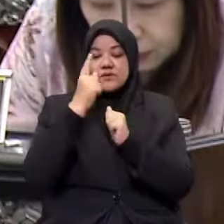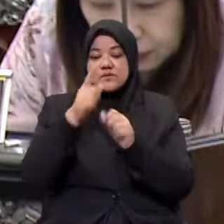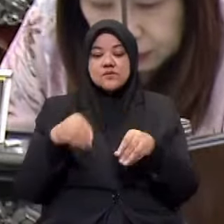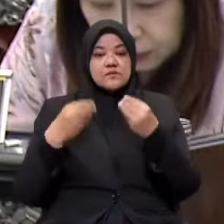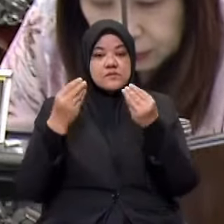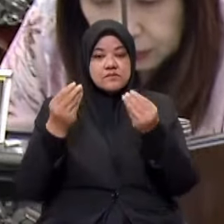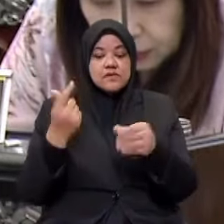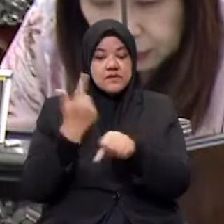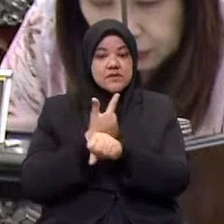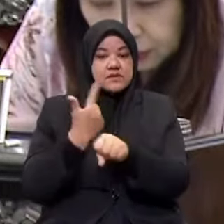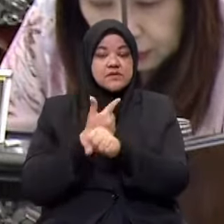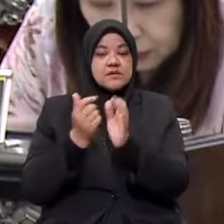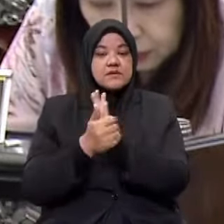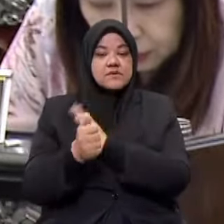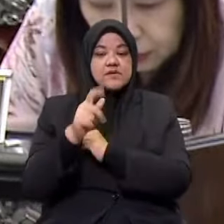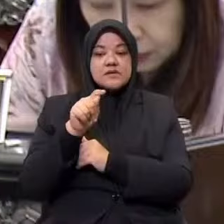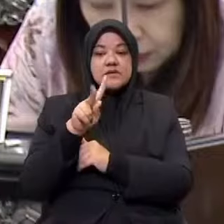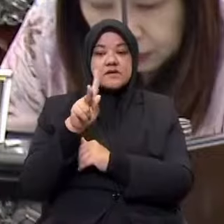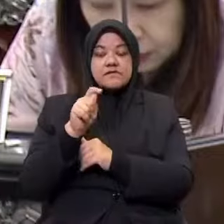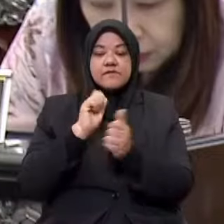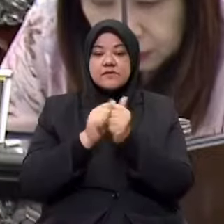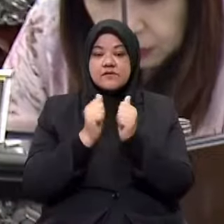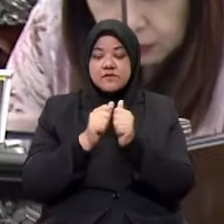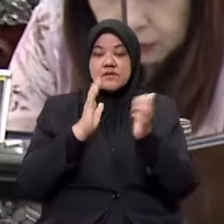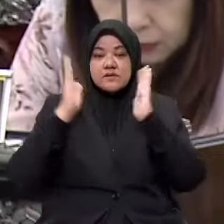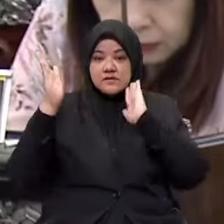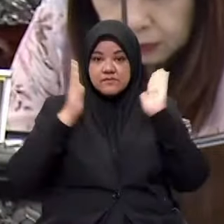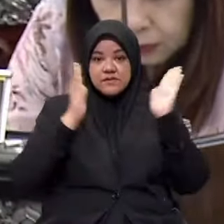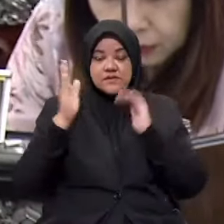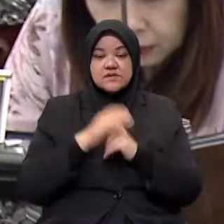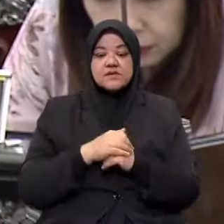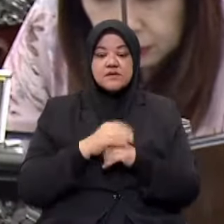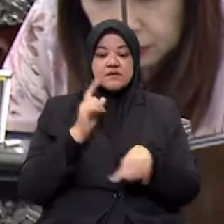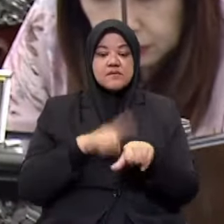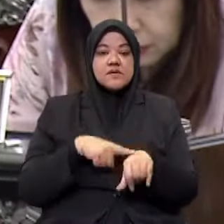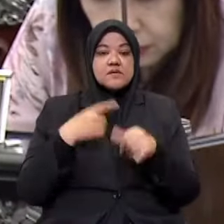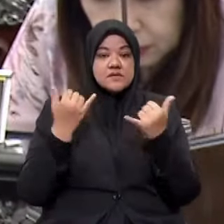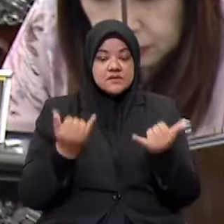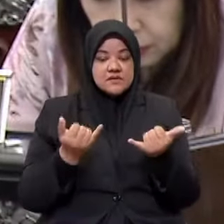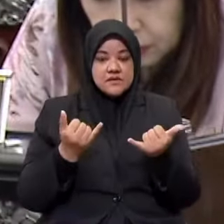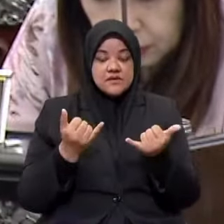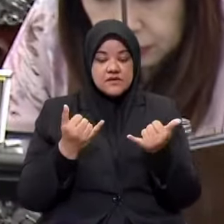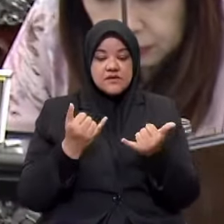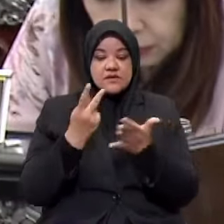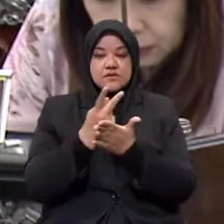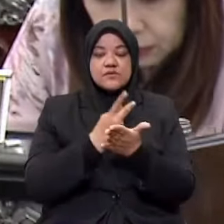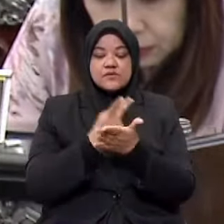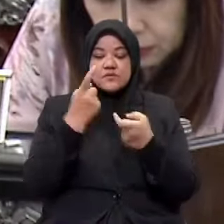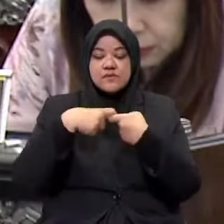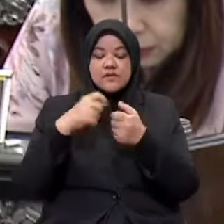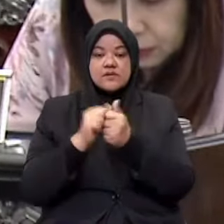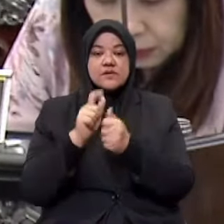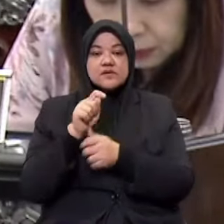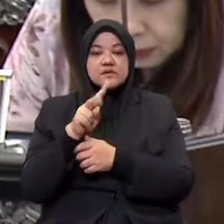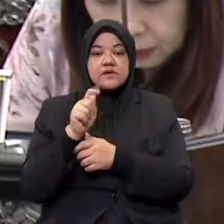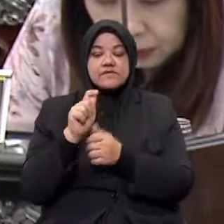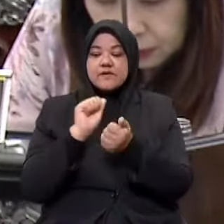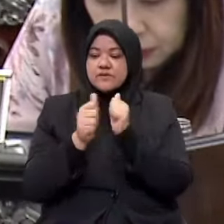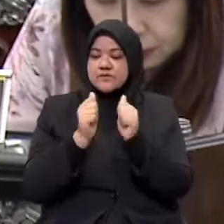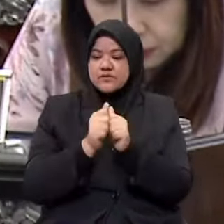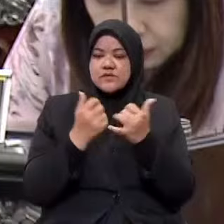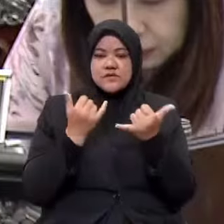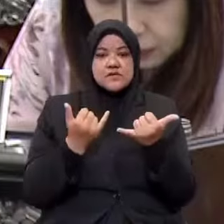bagi Memberikan latihan kemahiran tvet sukan di Malaysia pada masa sekarang kursus berkaitan dengan tvet sukan sedia